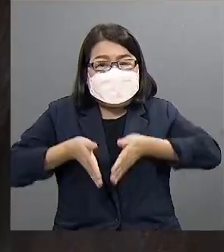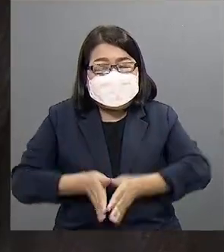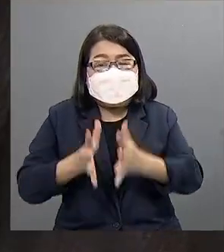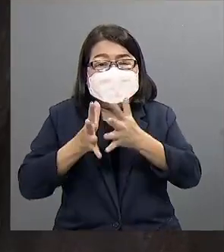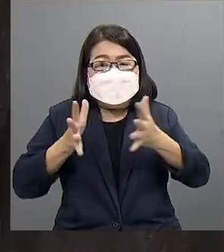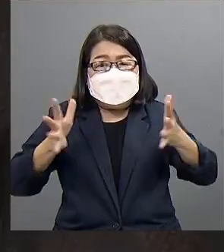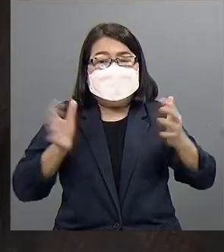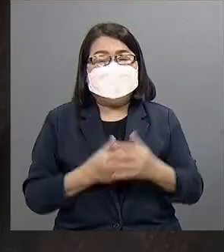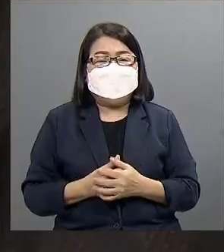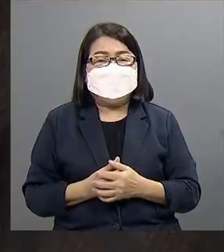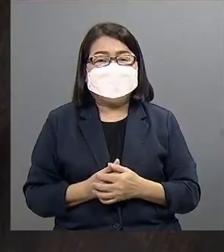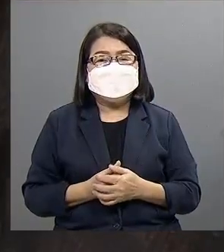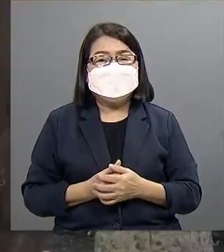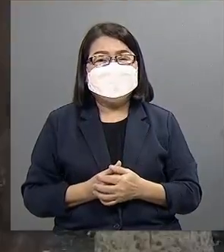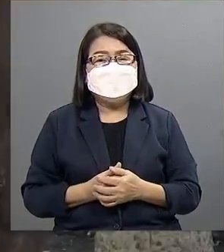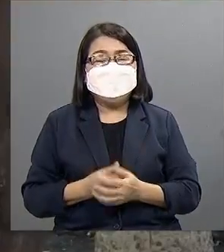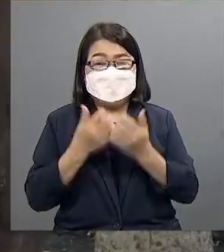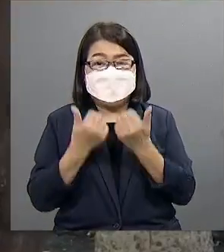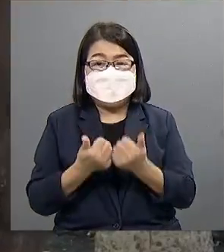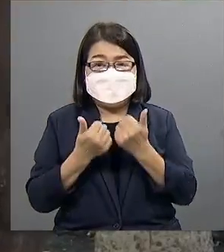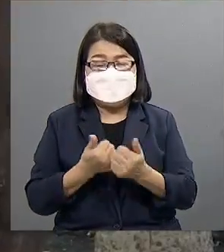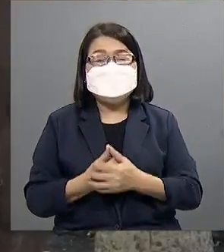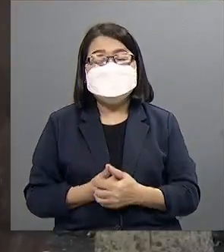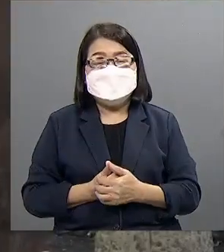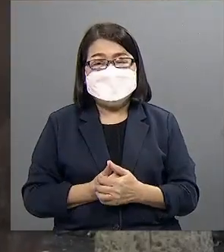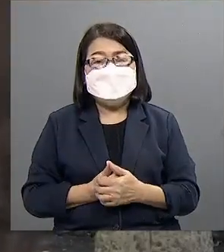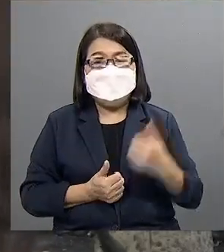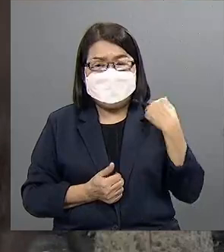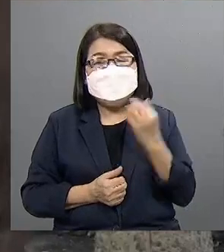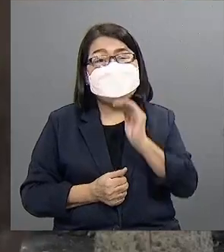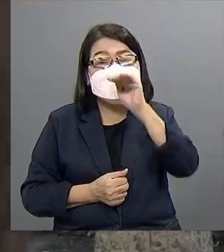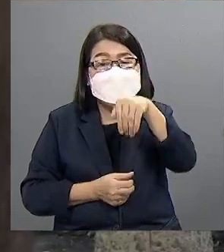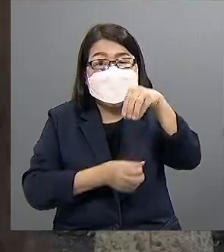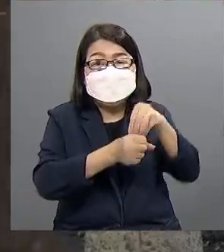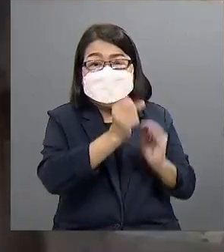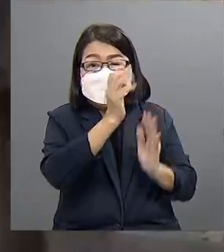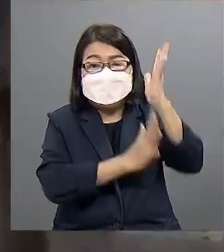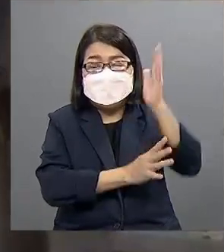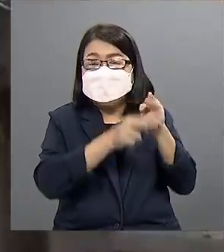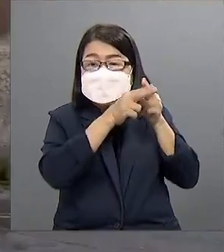องค่ะและปัจจุบันนี้นะคะก็ต้องบอกว่ามีช้างป่าอาศัยอยู่ตามธรรมชาติประมาณ